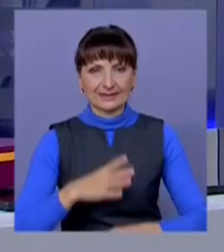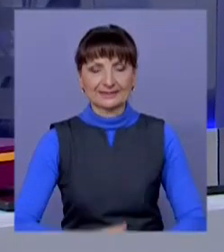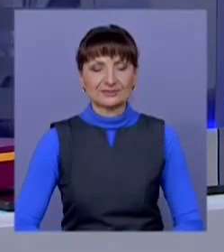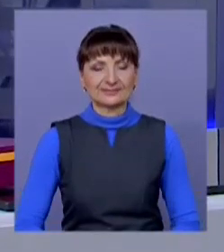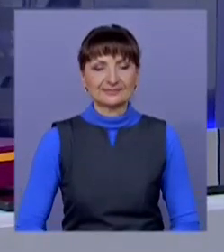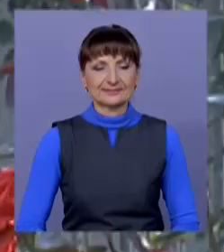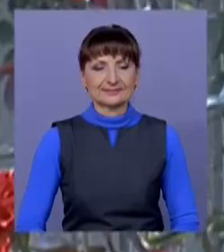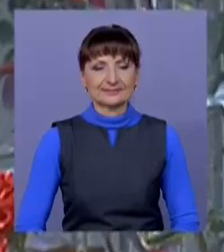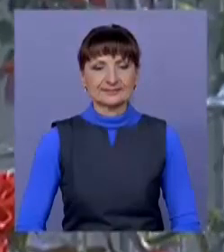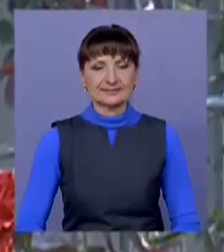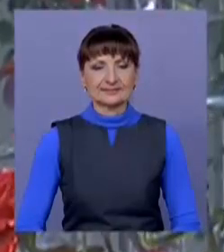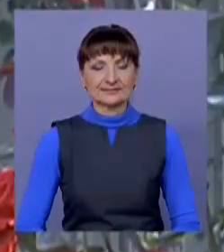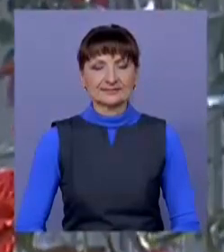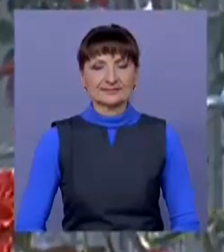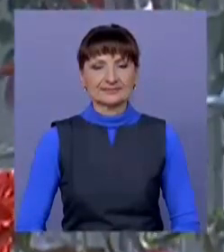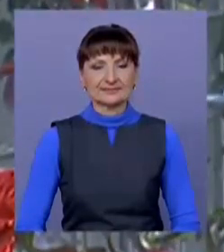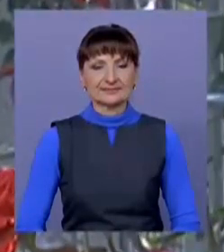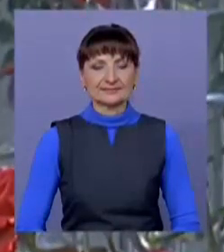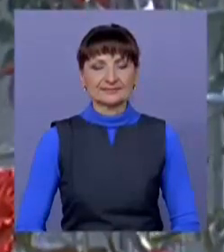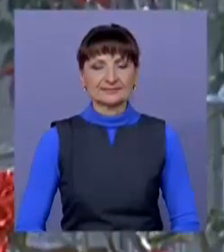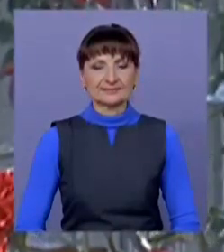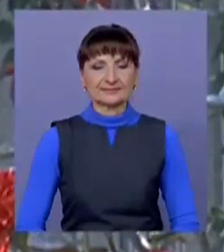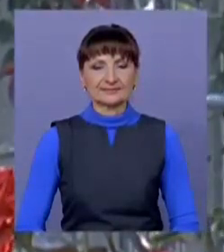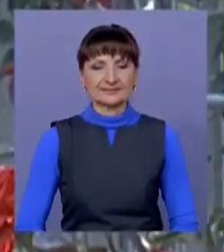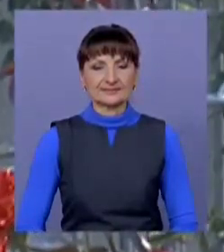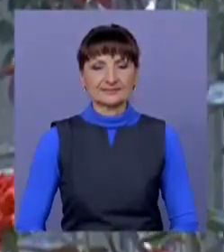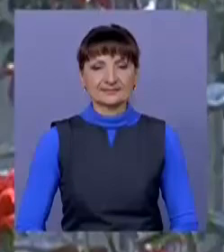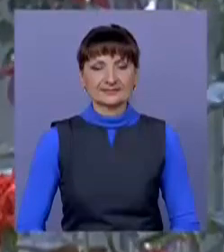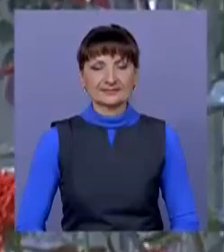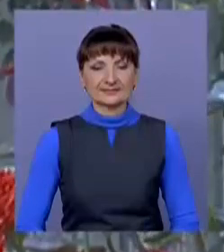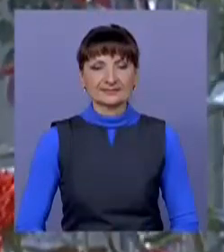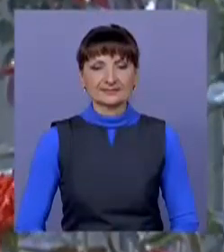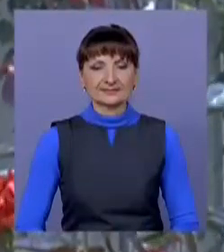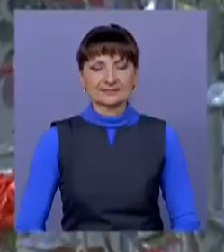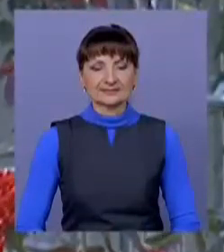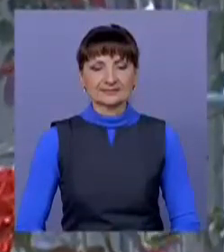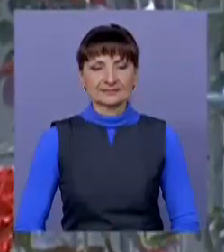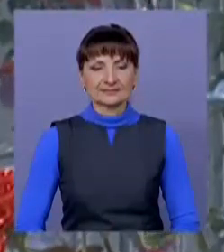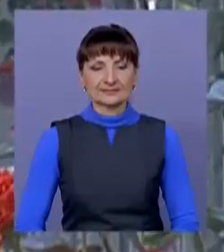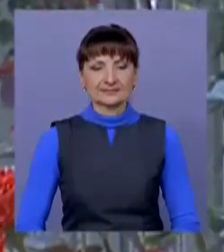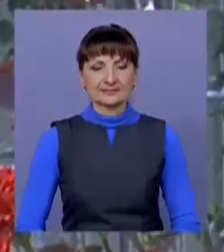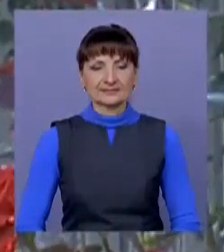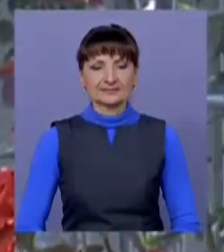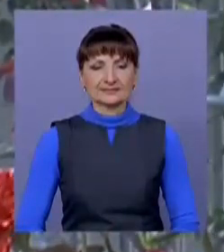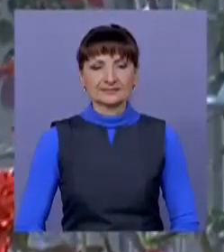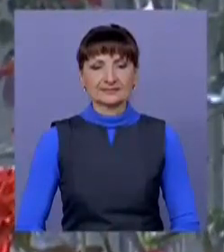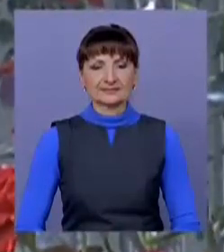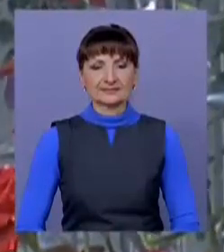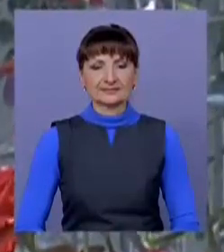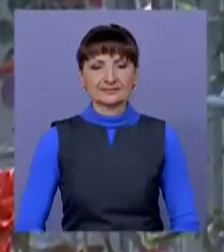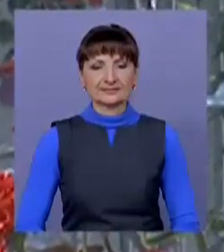a standard avance анд сам контента собственно ножа этого рубины жаным